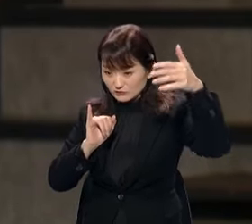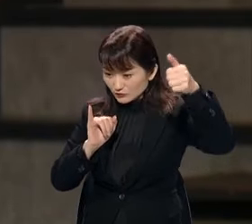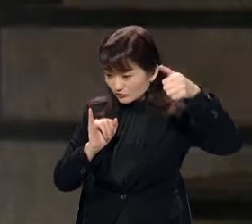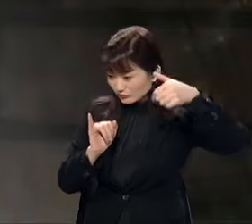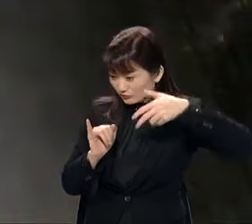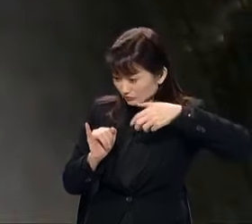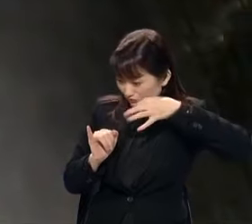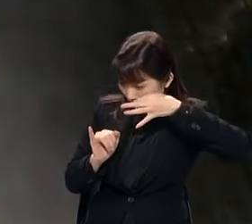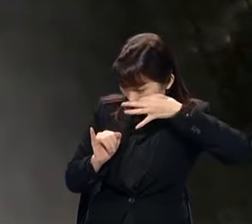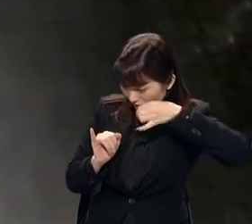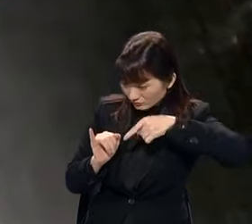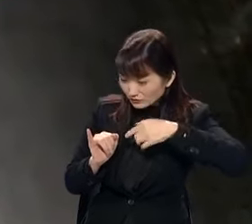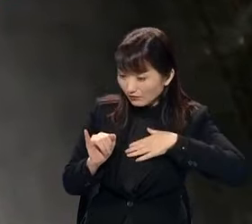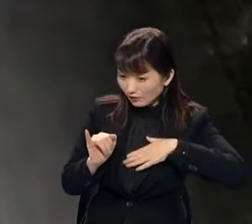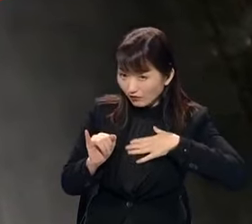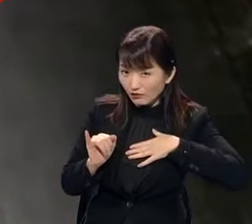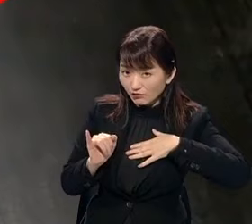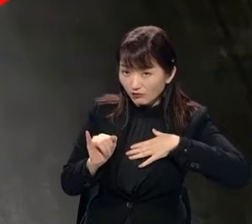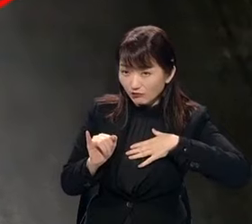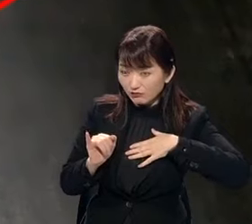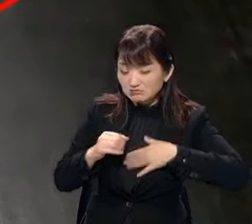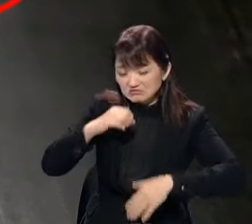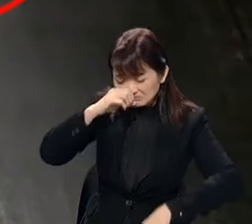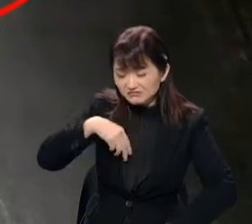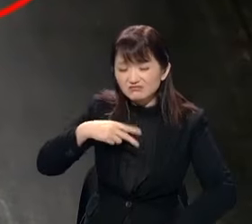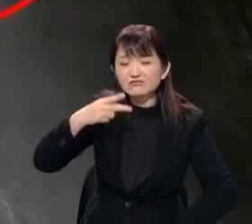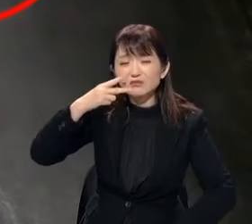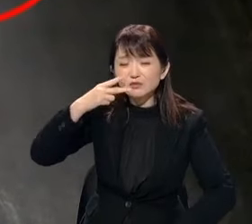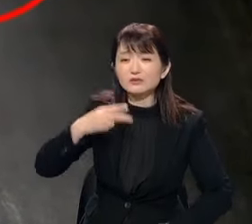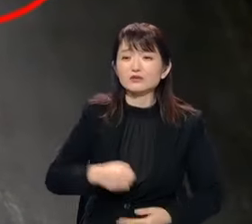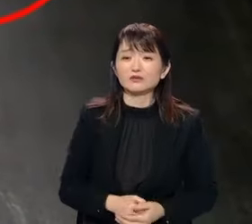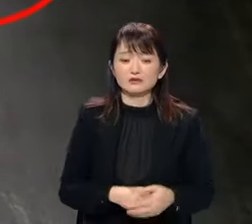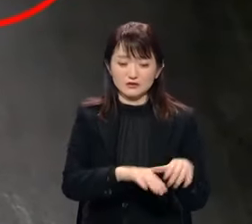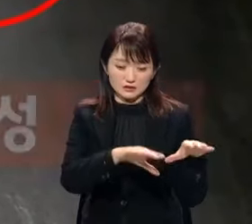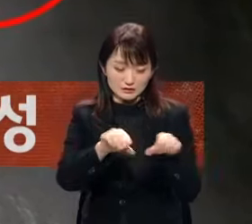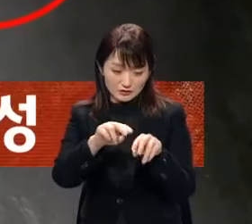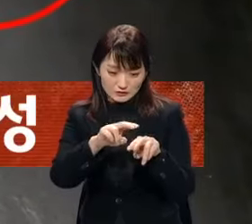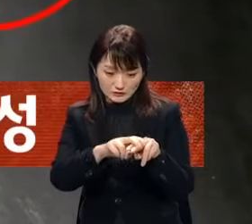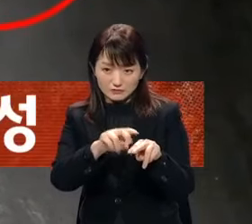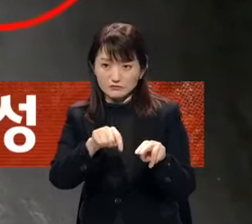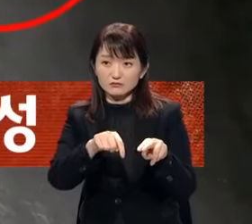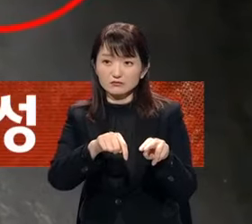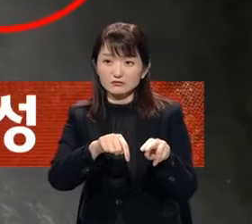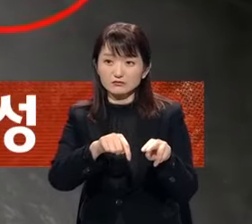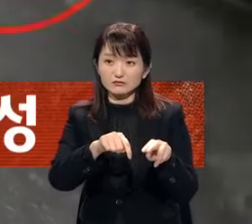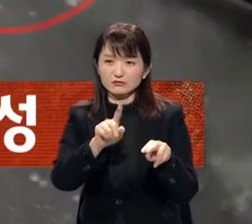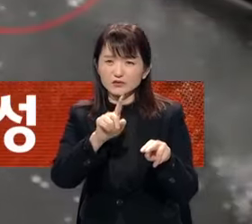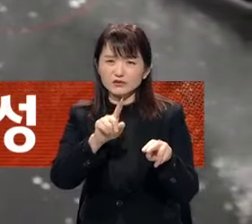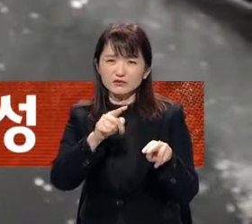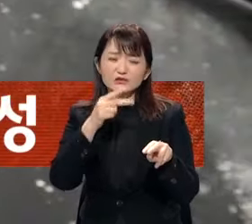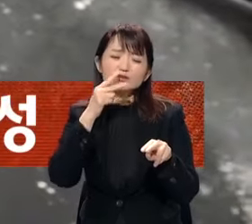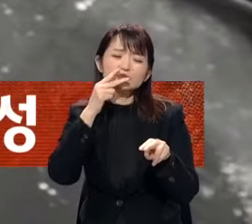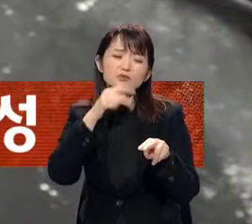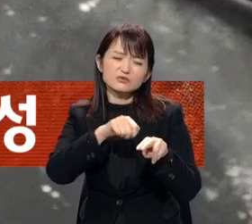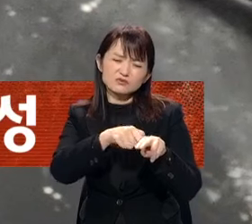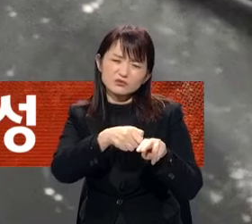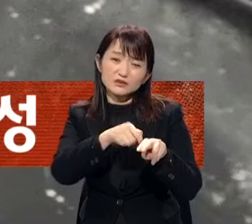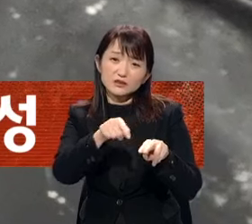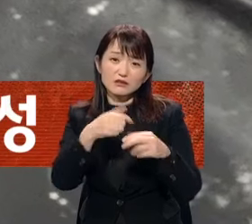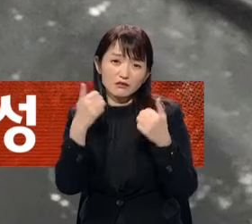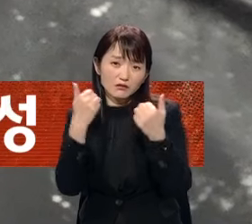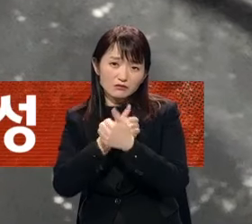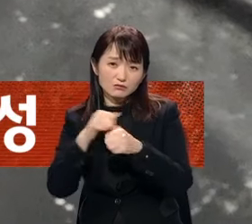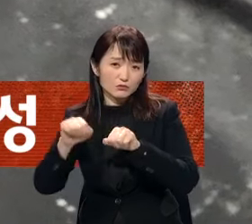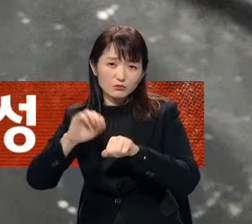알면서도 그냥 대놓고 피는 상황이 되고요. 그 다음에 이제 쇼파에다가 그냥 꺼버리다니요. 이건 정말 아저씨들도 안 하는 행동